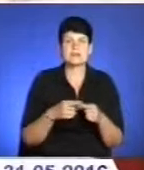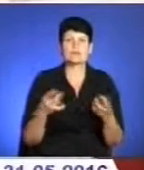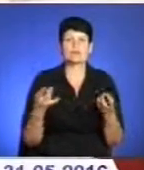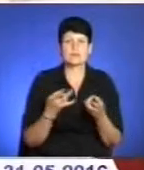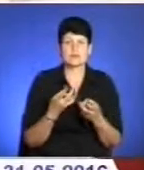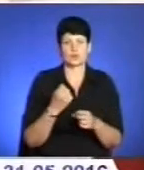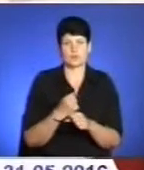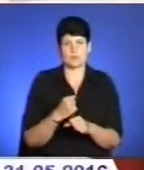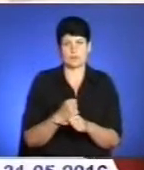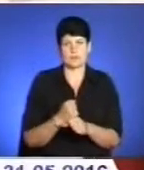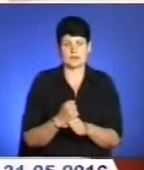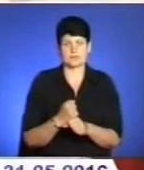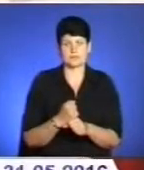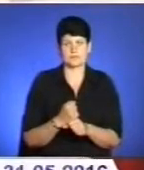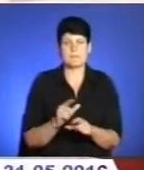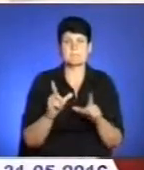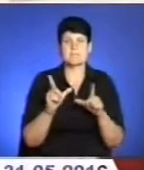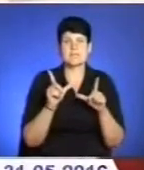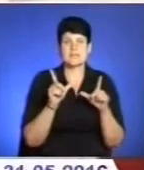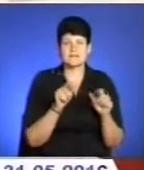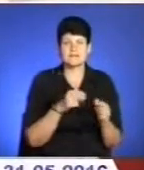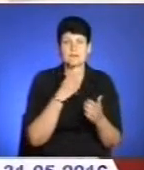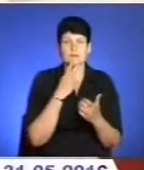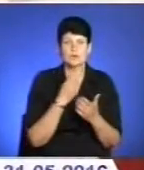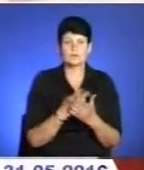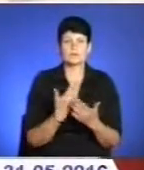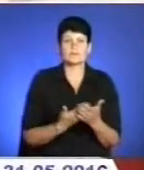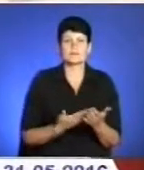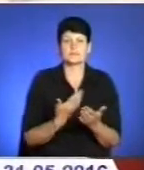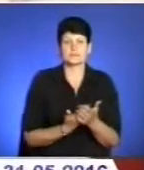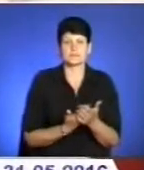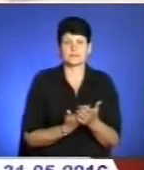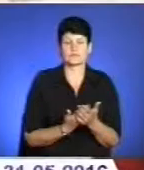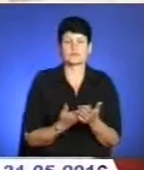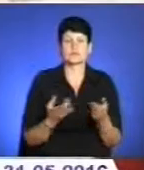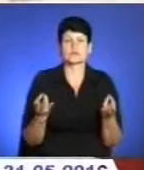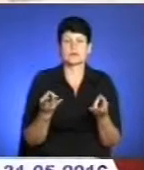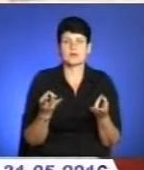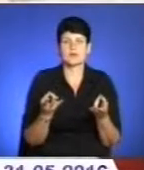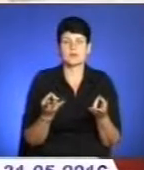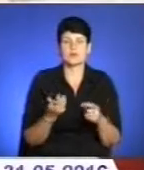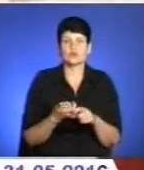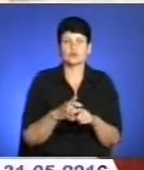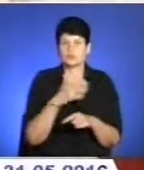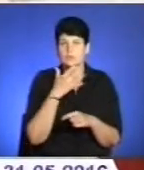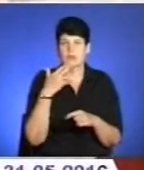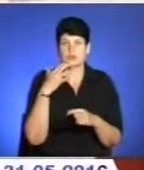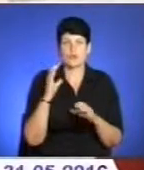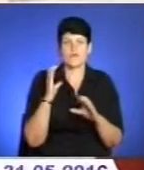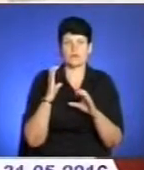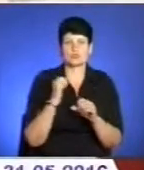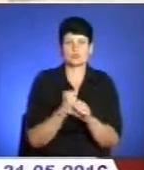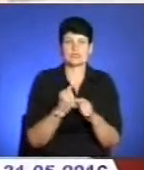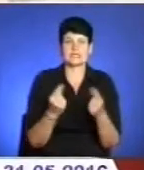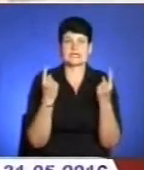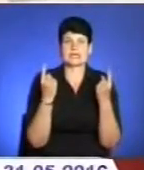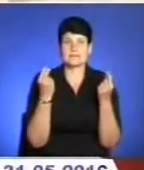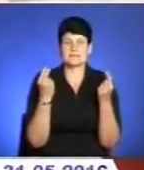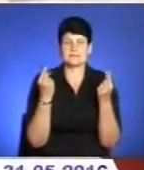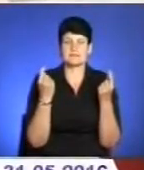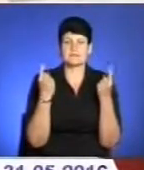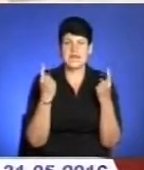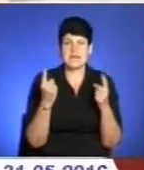тому що перевізник наводив такий аргумент, як таке, що треба дуже в багатьох автобусах зробити капітальний ремонт